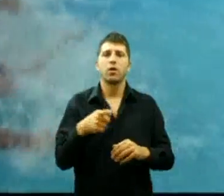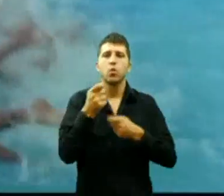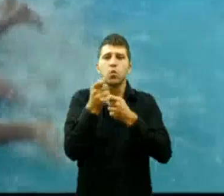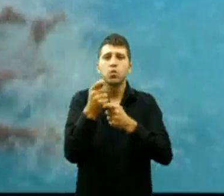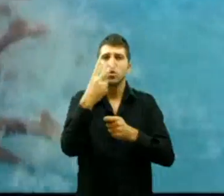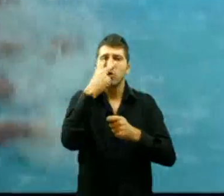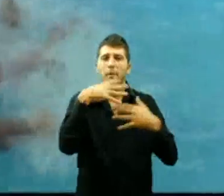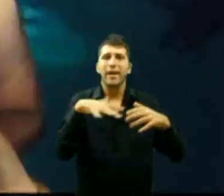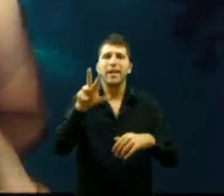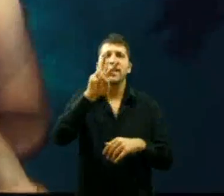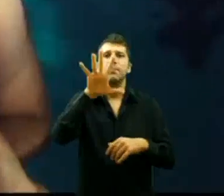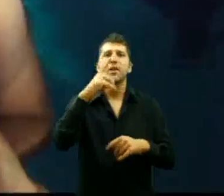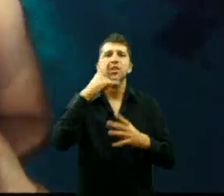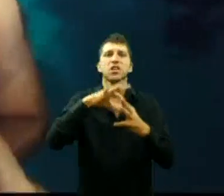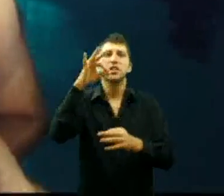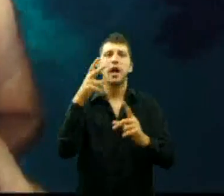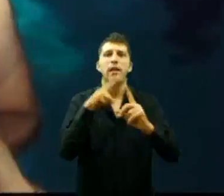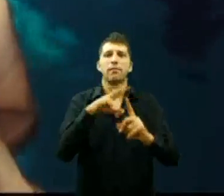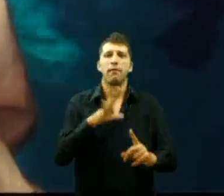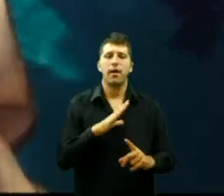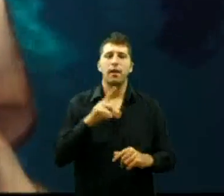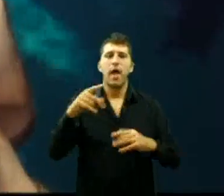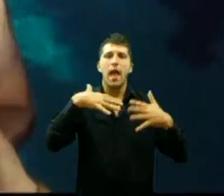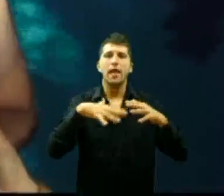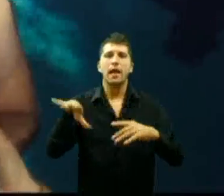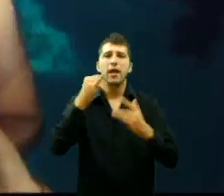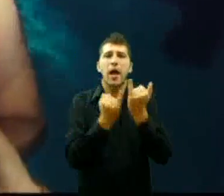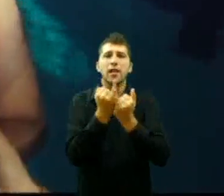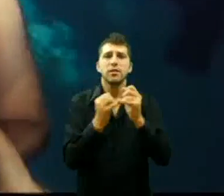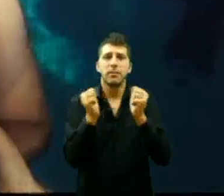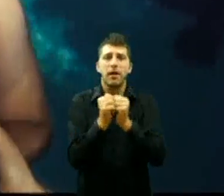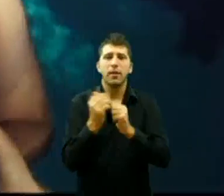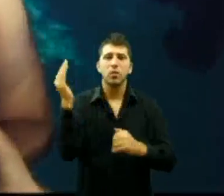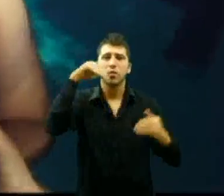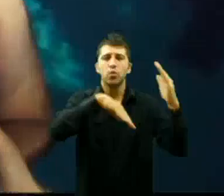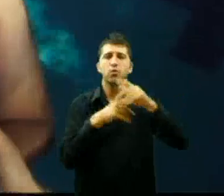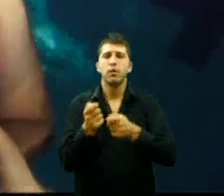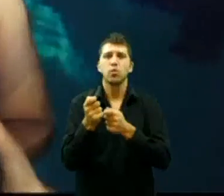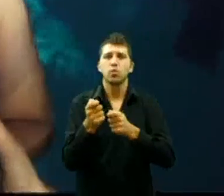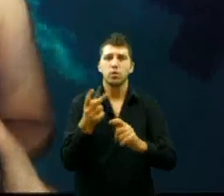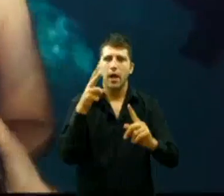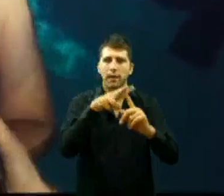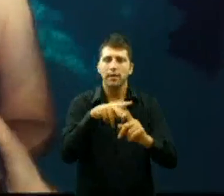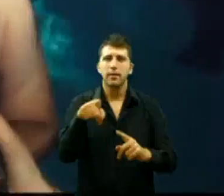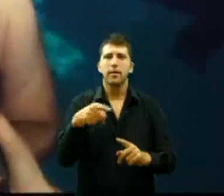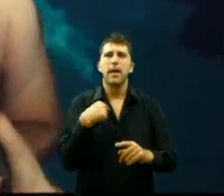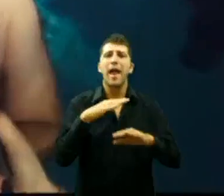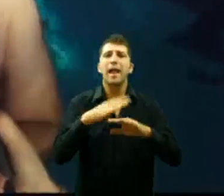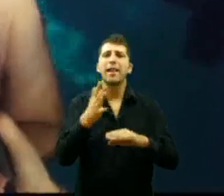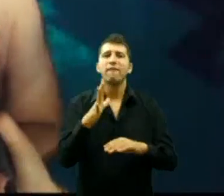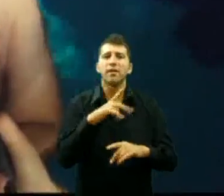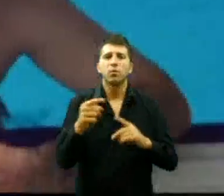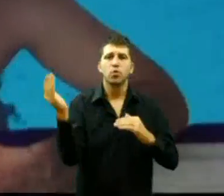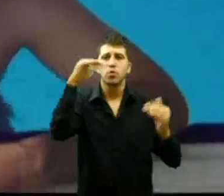25 kişi katılıyor. Engelli kardeşlerimizle birlikte yüzme kursuna katıldık. Elimizden geldiği kadar bu yüzme sporunu